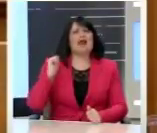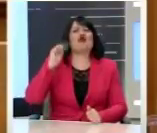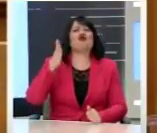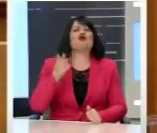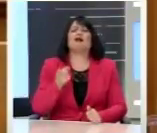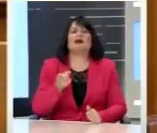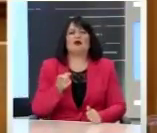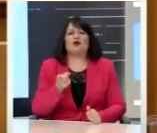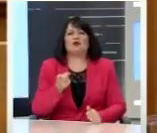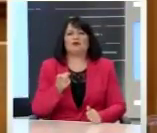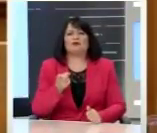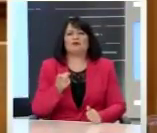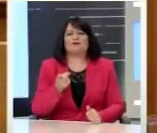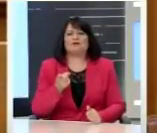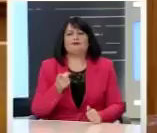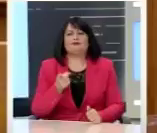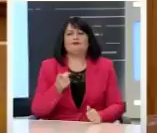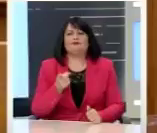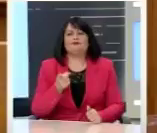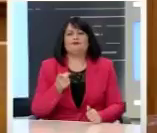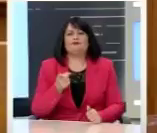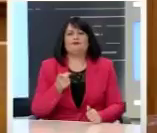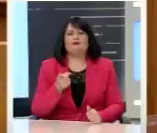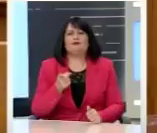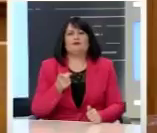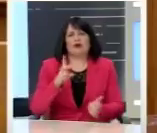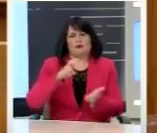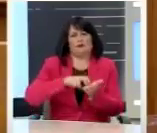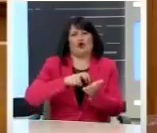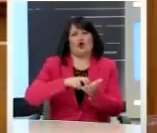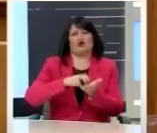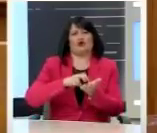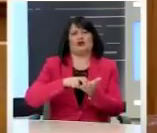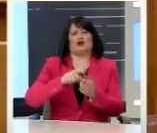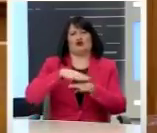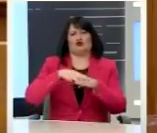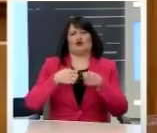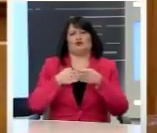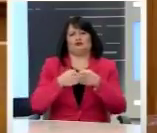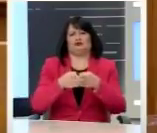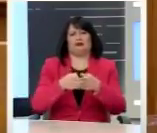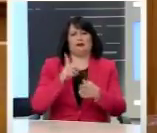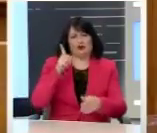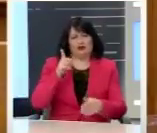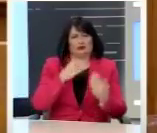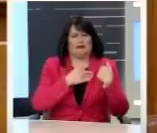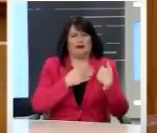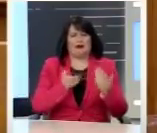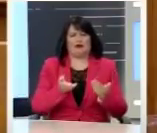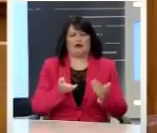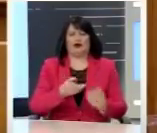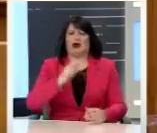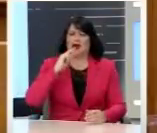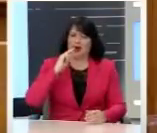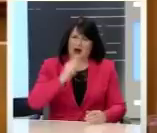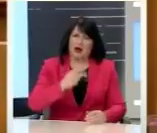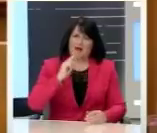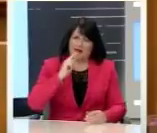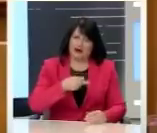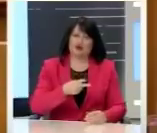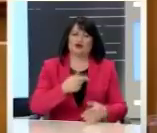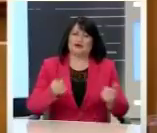εξωτερικό ως λιμενικός πρόξενος, προξενικός λιμενάρχης. Και απαντώ ευθέως λοιπόν στους